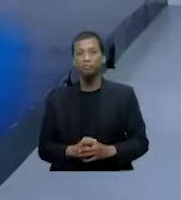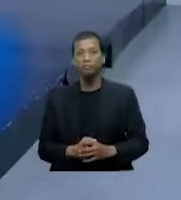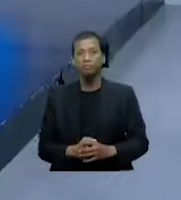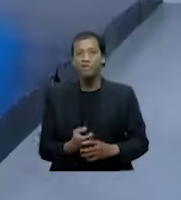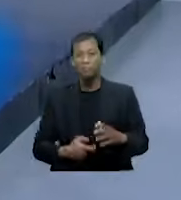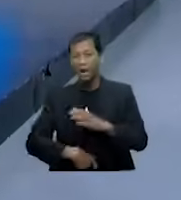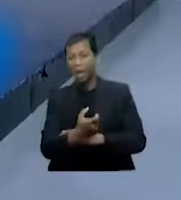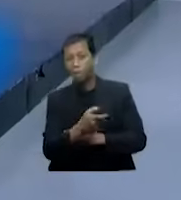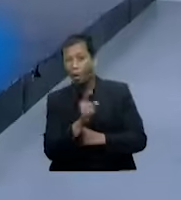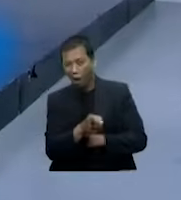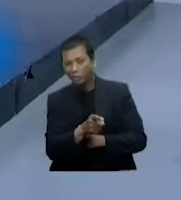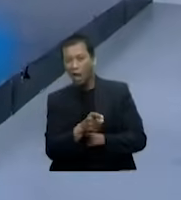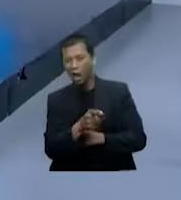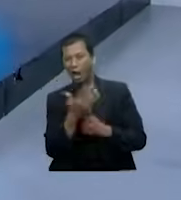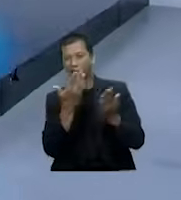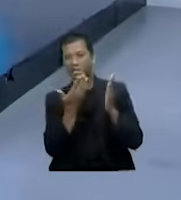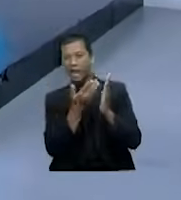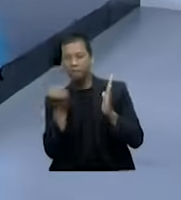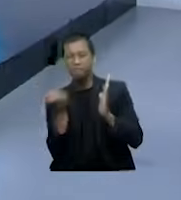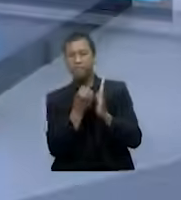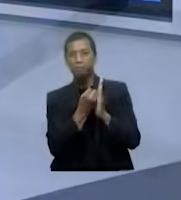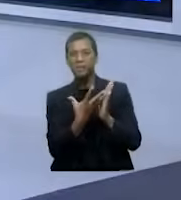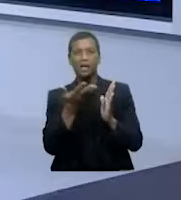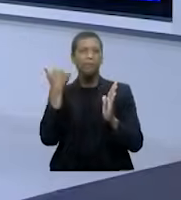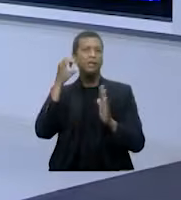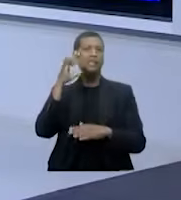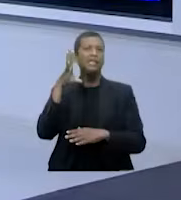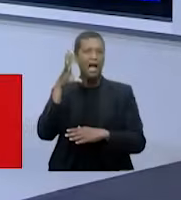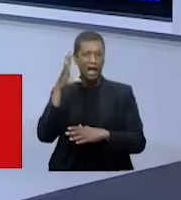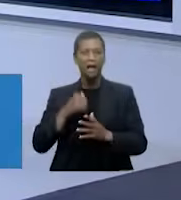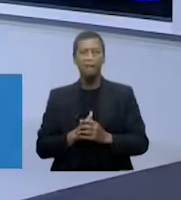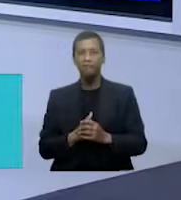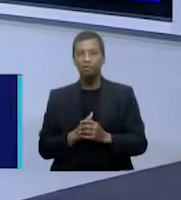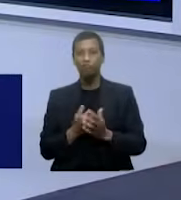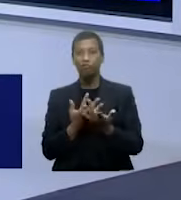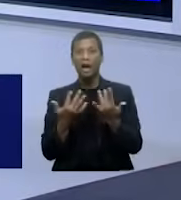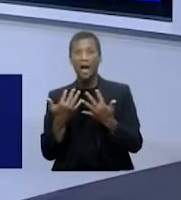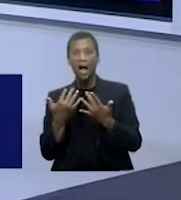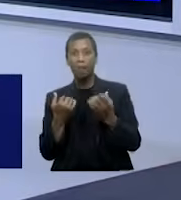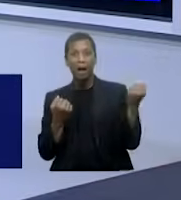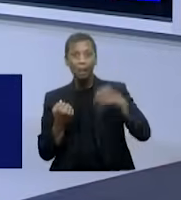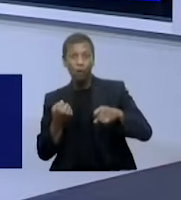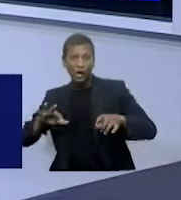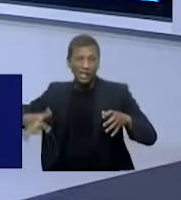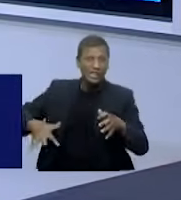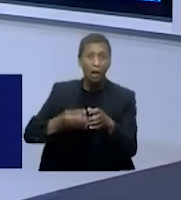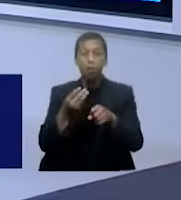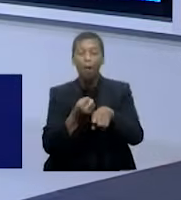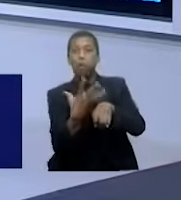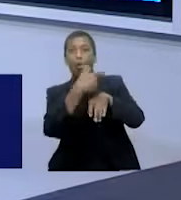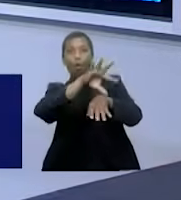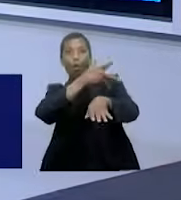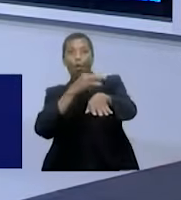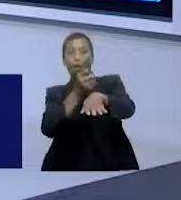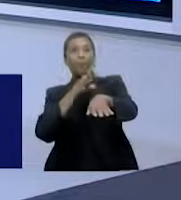Perampokan nasabah bank dengan modus pecah kaca mobil terjadi siang hari. Dikejar warga, perampok menyebar uang hasil rampokan